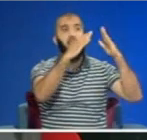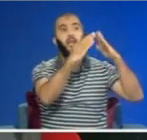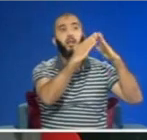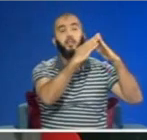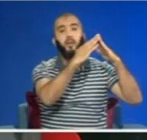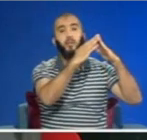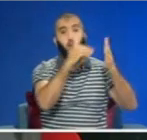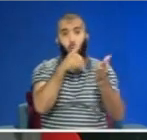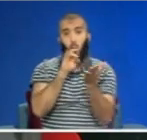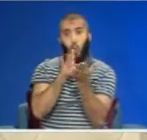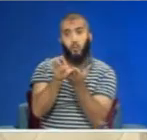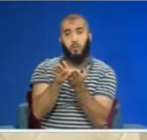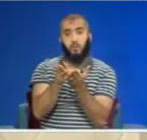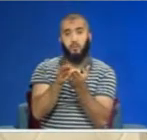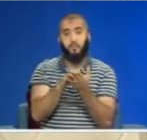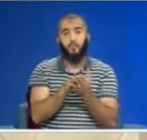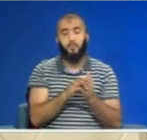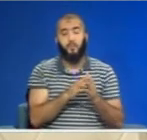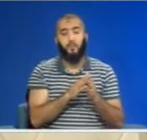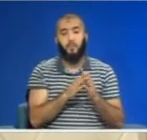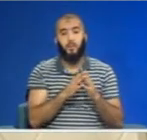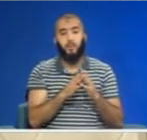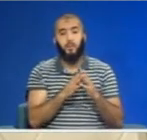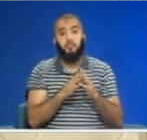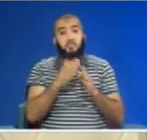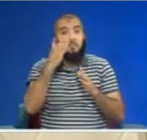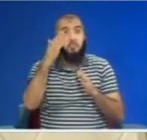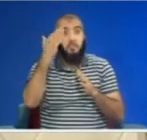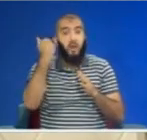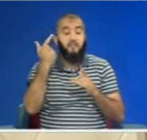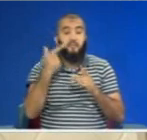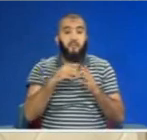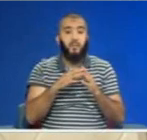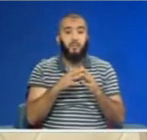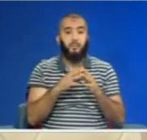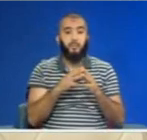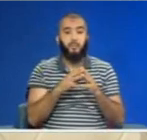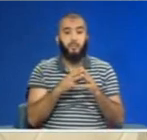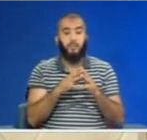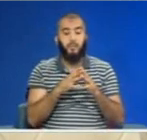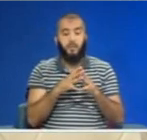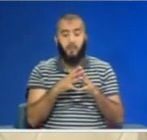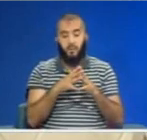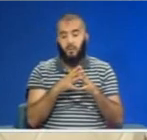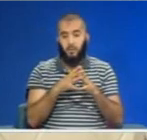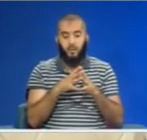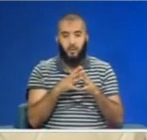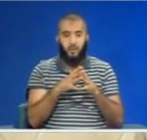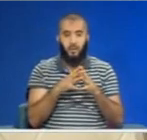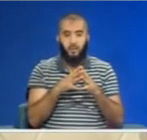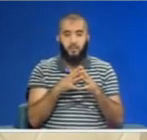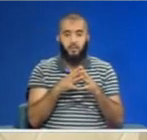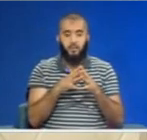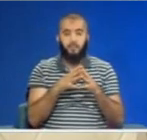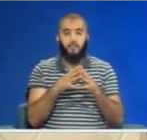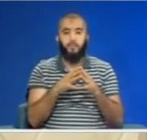هل يطرد منها يخرج منها؟ حسب المعمول حسب يعني الـ الـ الـ الاستنتاجات أو يعني